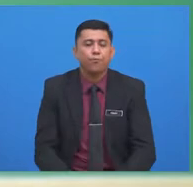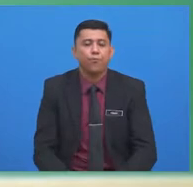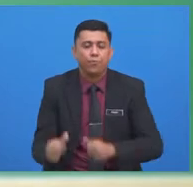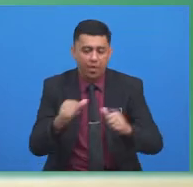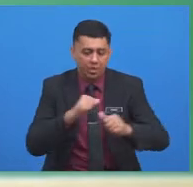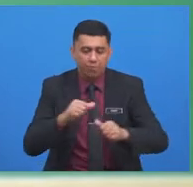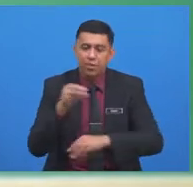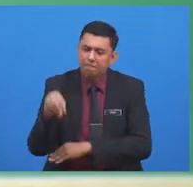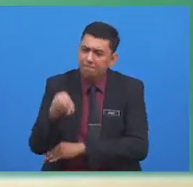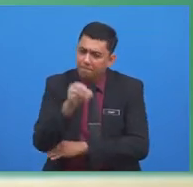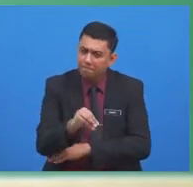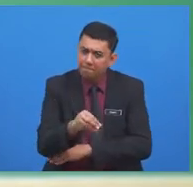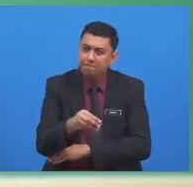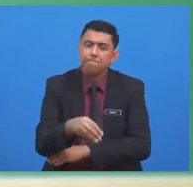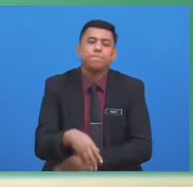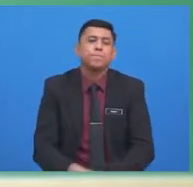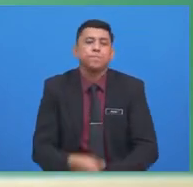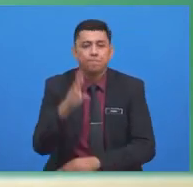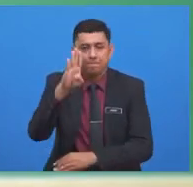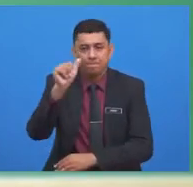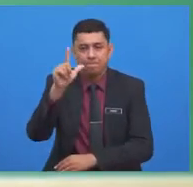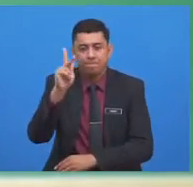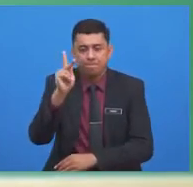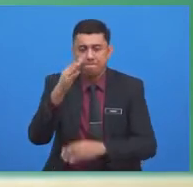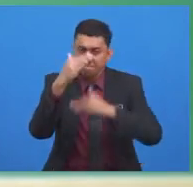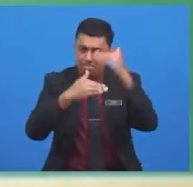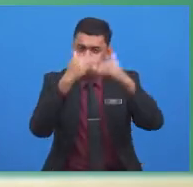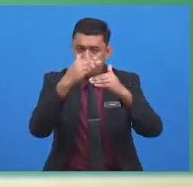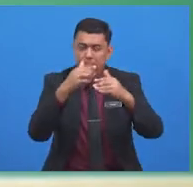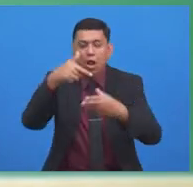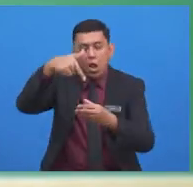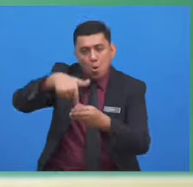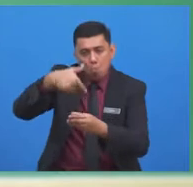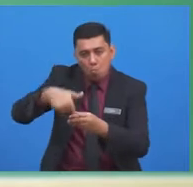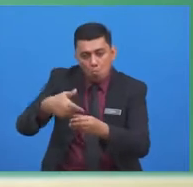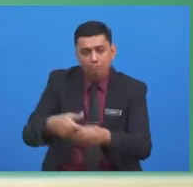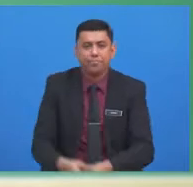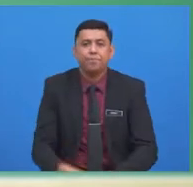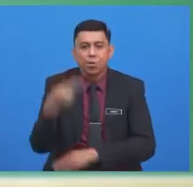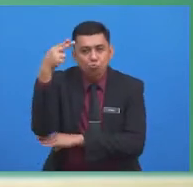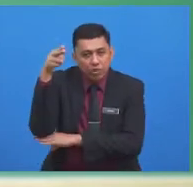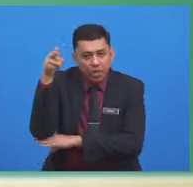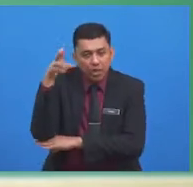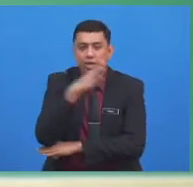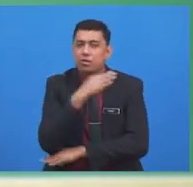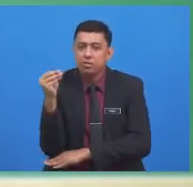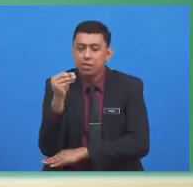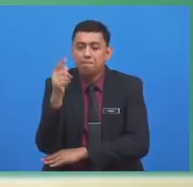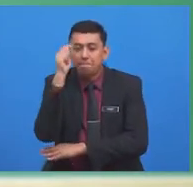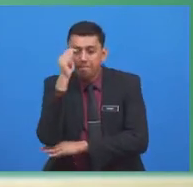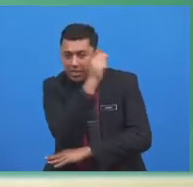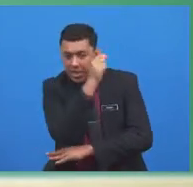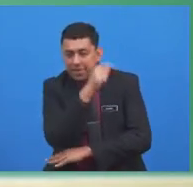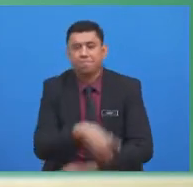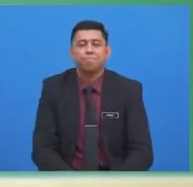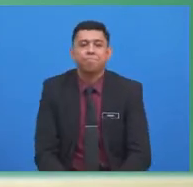aktiviti pertanian, pembalakan, pembinaan, perlombongan, perhutanan dan